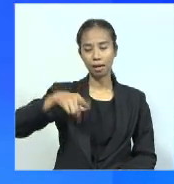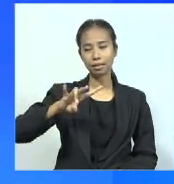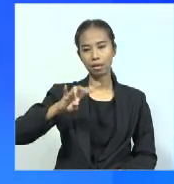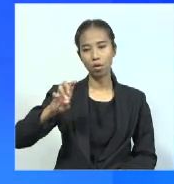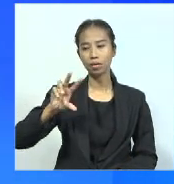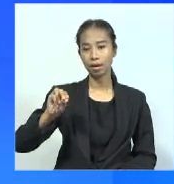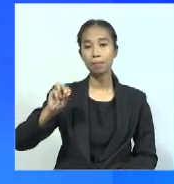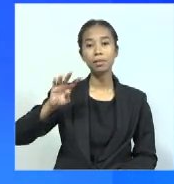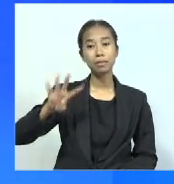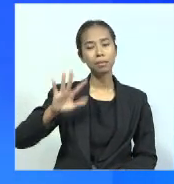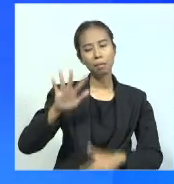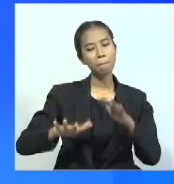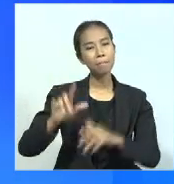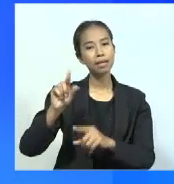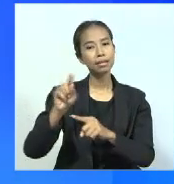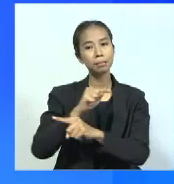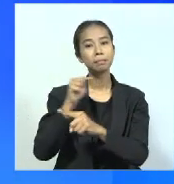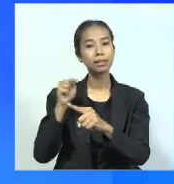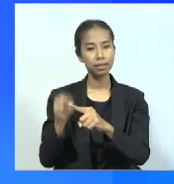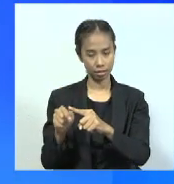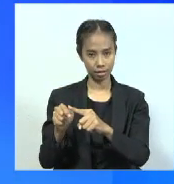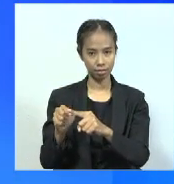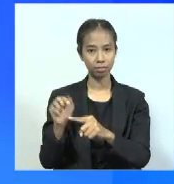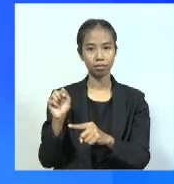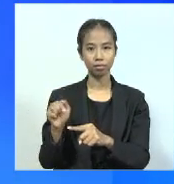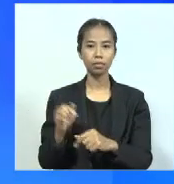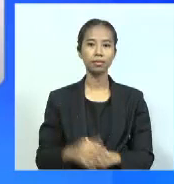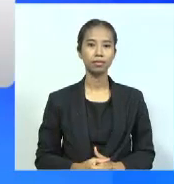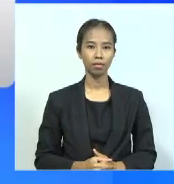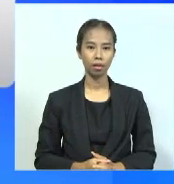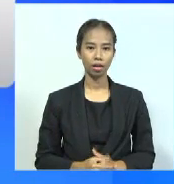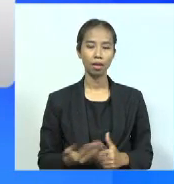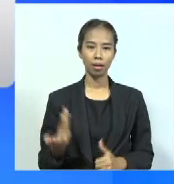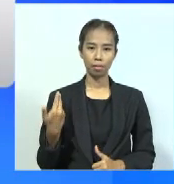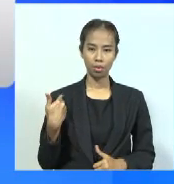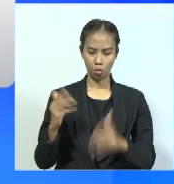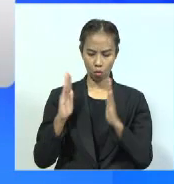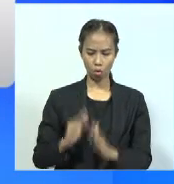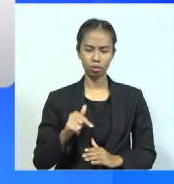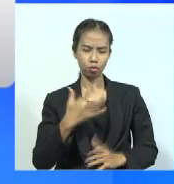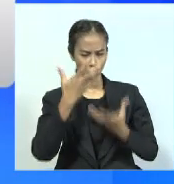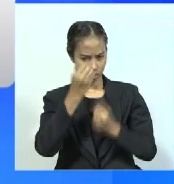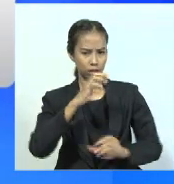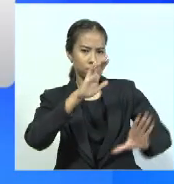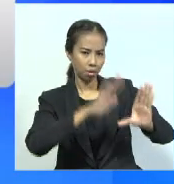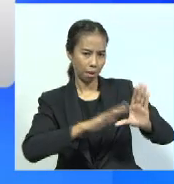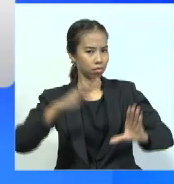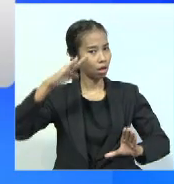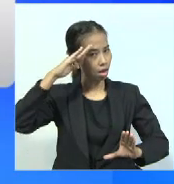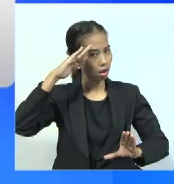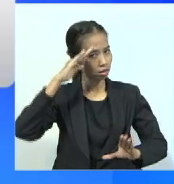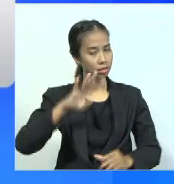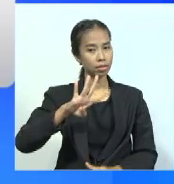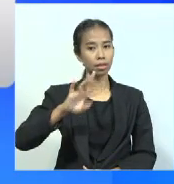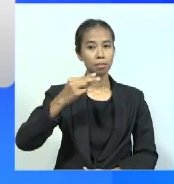104,734 คนหรือคิดเป็นร้อยละ20ของยอดเข้ารับการตรวจเลือกในจำนวนนี้นะคะมีผู้สมัครใจเข้ามาเป็นทหา